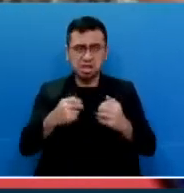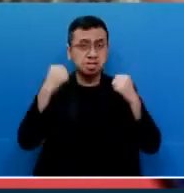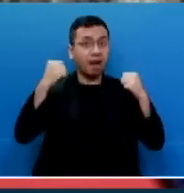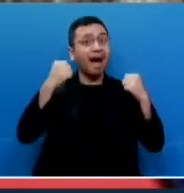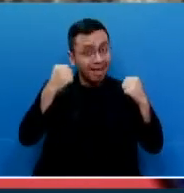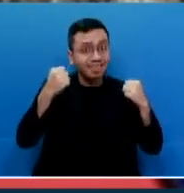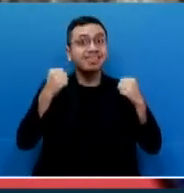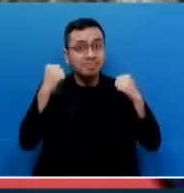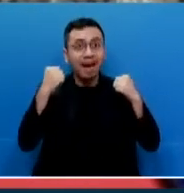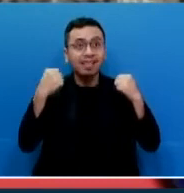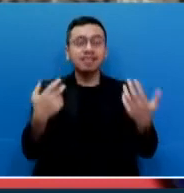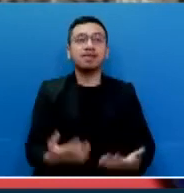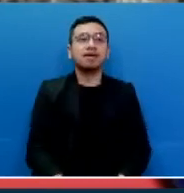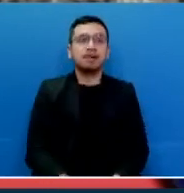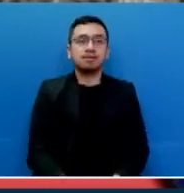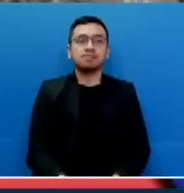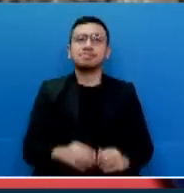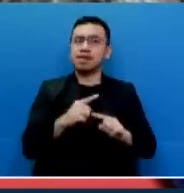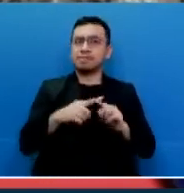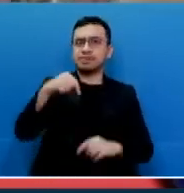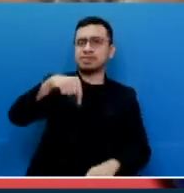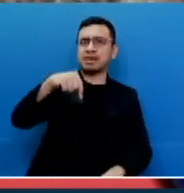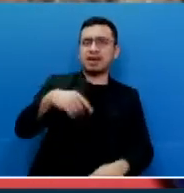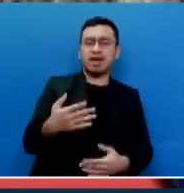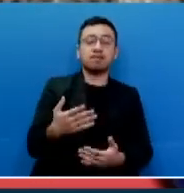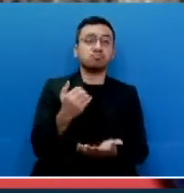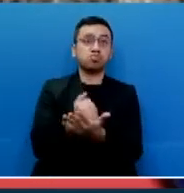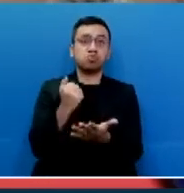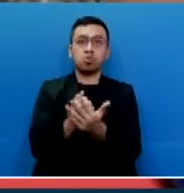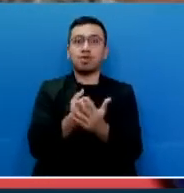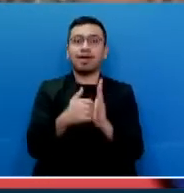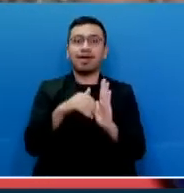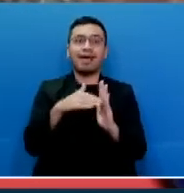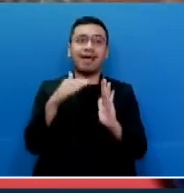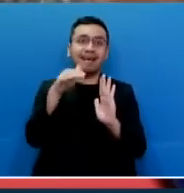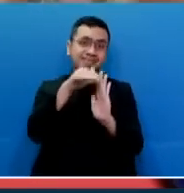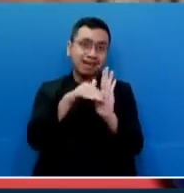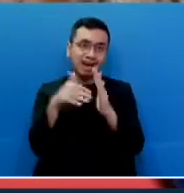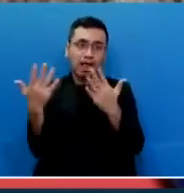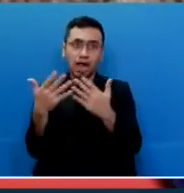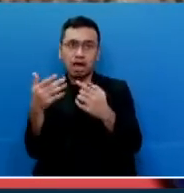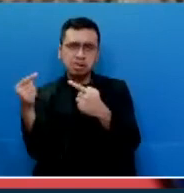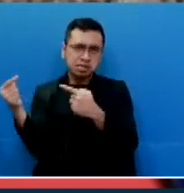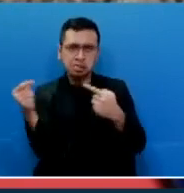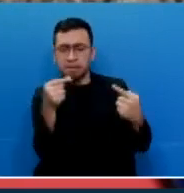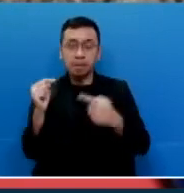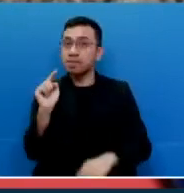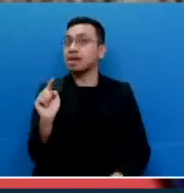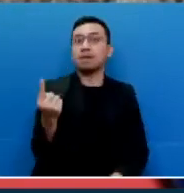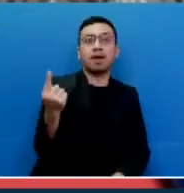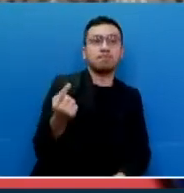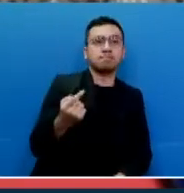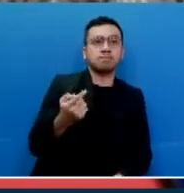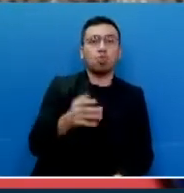kita sedang berhadapan dengan sebuah event yang pertama kalinya kita ingin melihat nih karakter Mas Gibran kan gitu di dalam debat